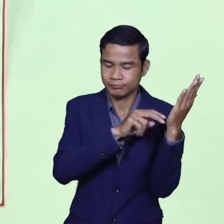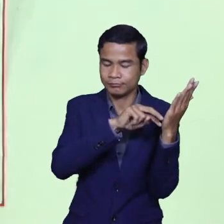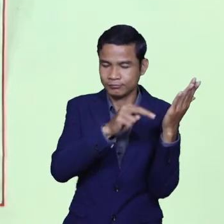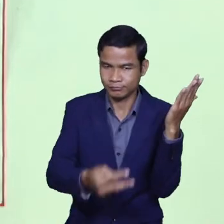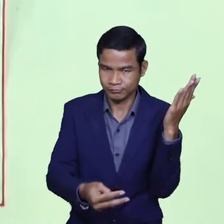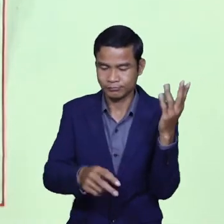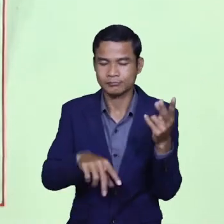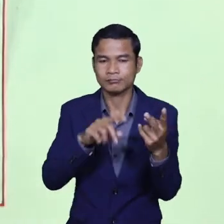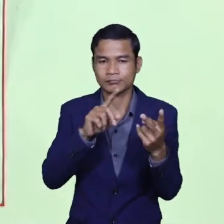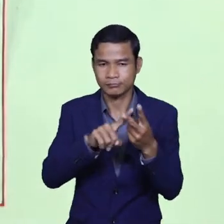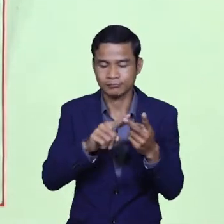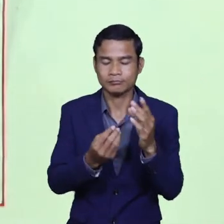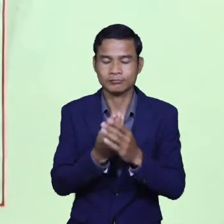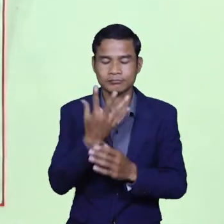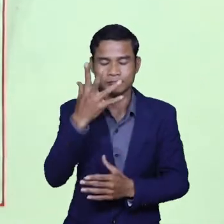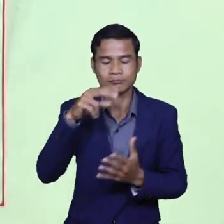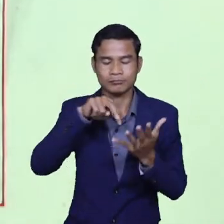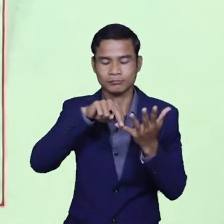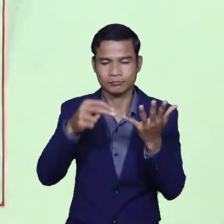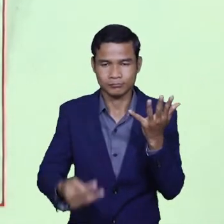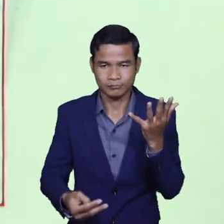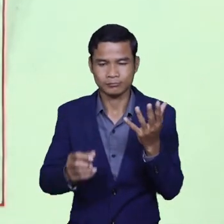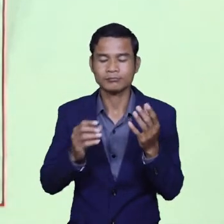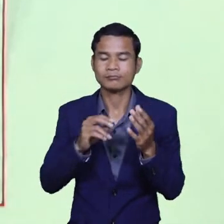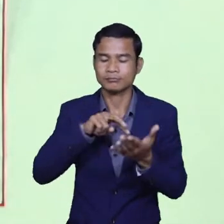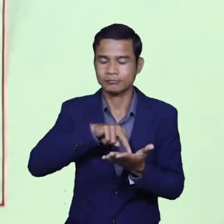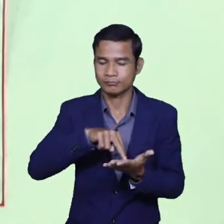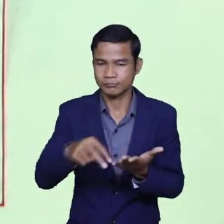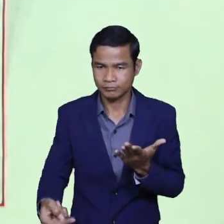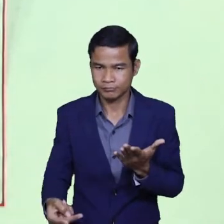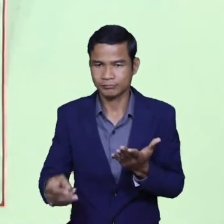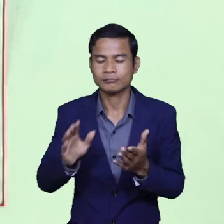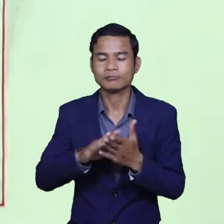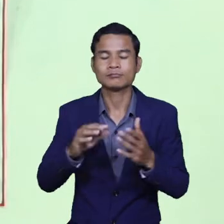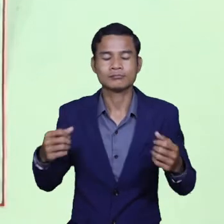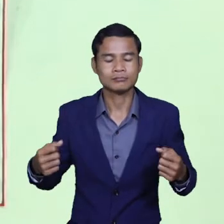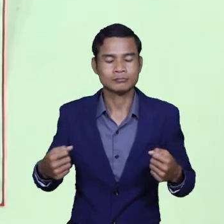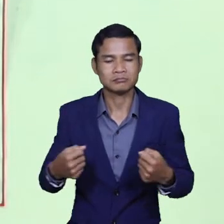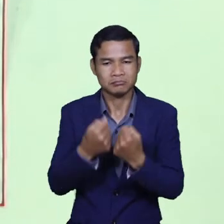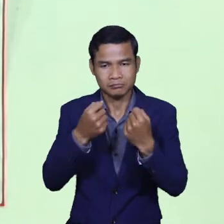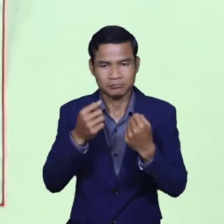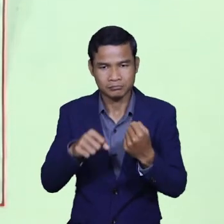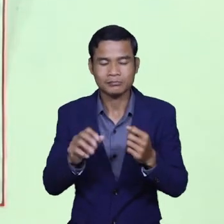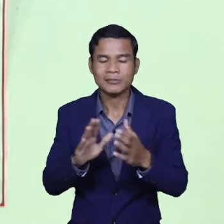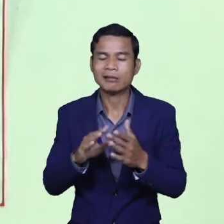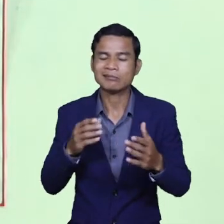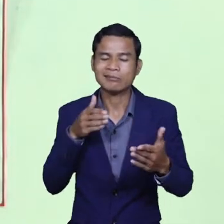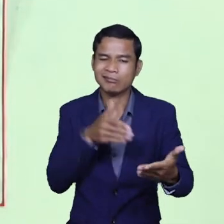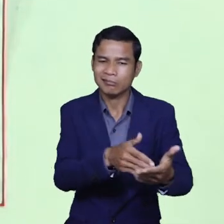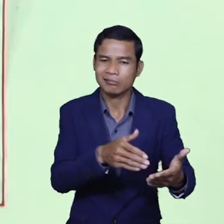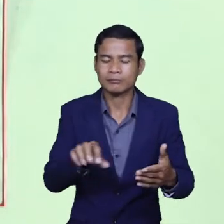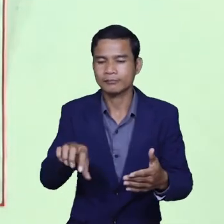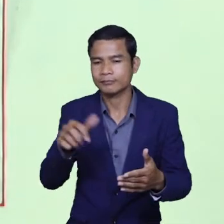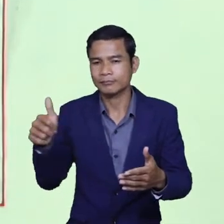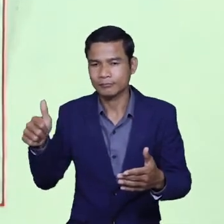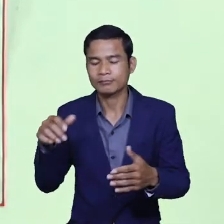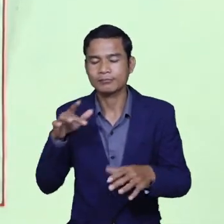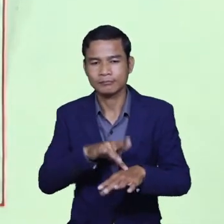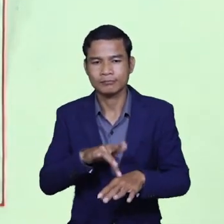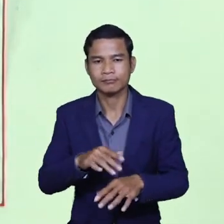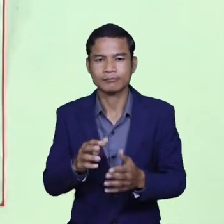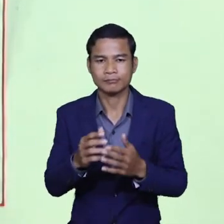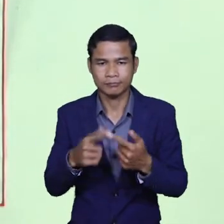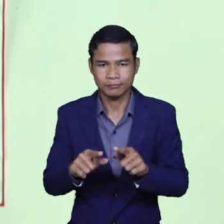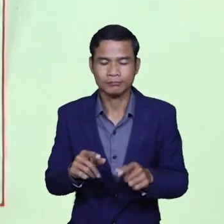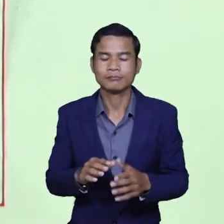ចាការធ្លាក់ពីលើដើមឈើចាការរអិលចាការបុកឬក៏ចាការប៉ះទង្គិចចាផ្សេងៗចាបន្ត